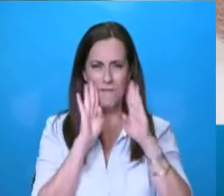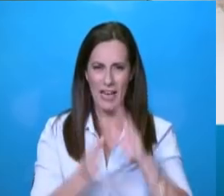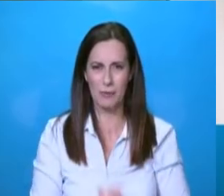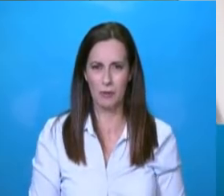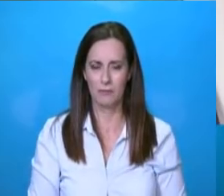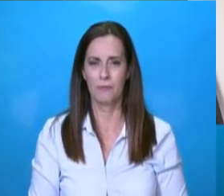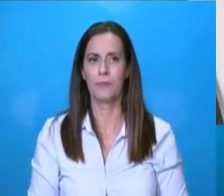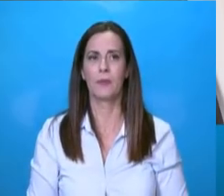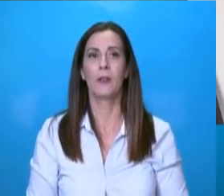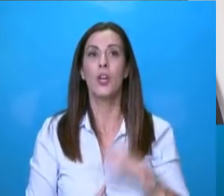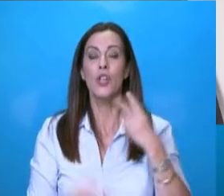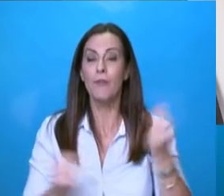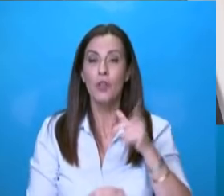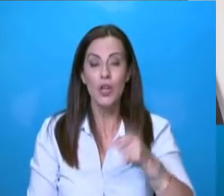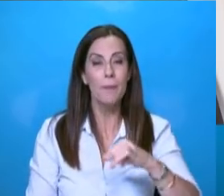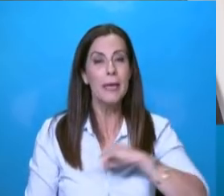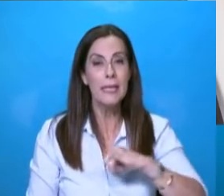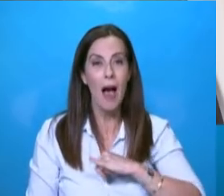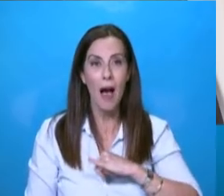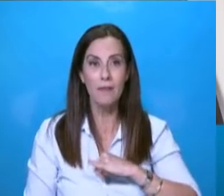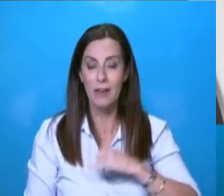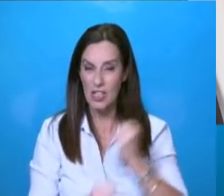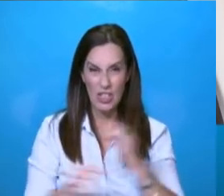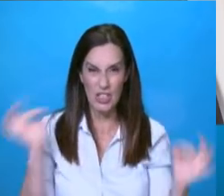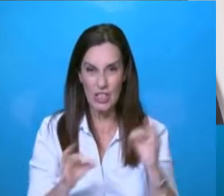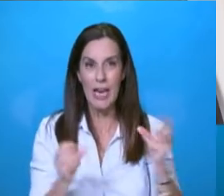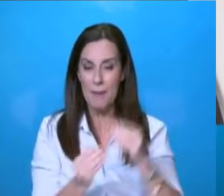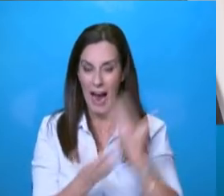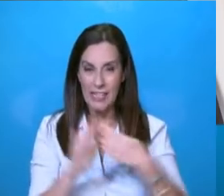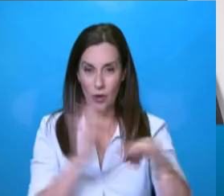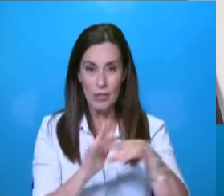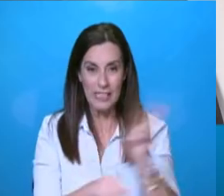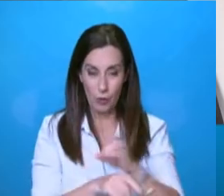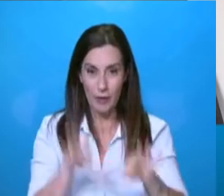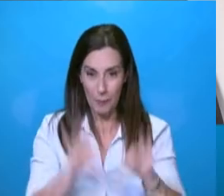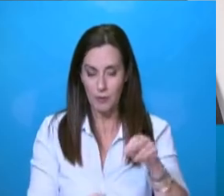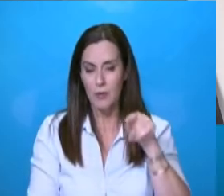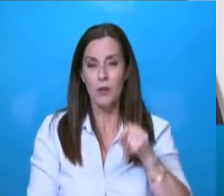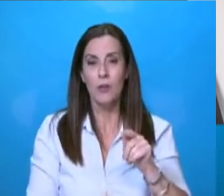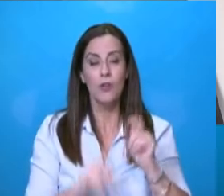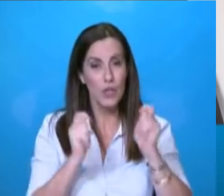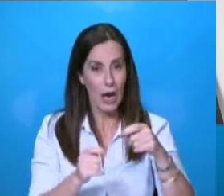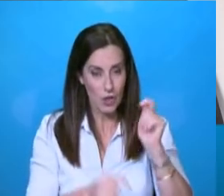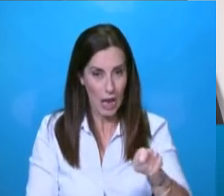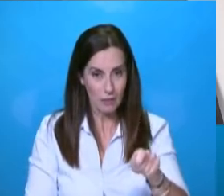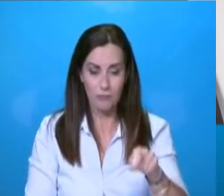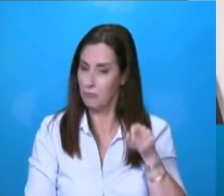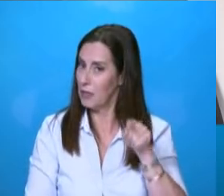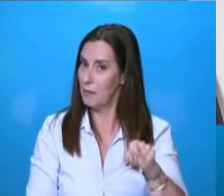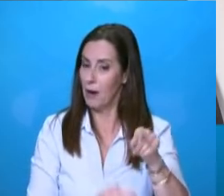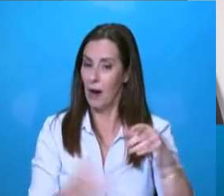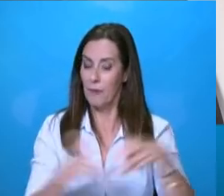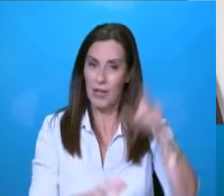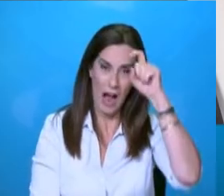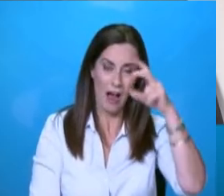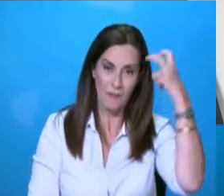שני הגורמים היחידים שיש להם עניין בליבוי אש באמצעות הצעת חוק זיוף הבחירות שהגשת לכנסת, הם הרשימה